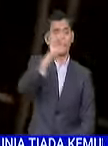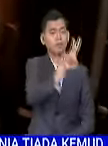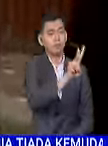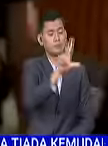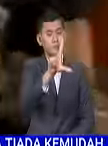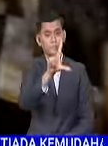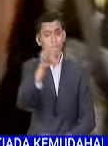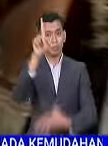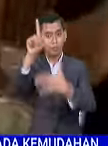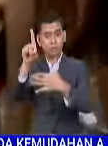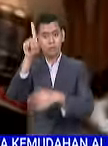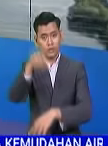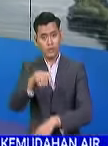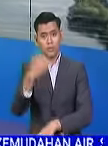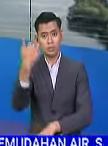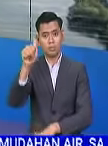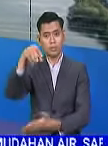di Kota Kinabalu.